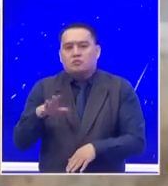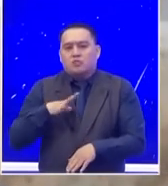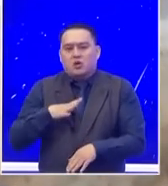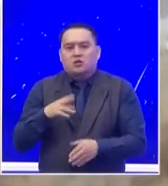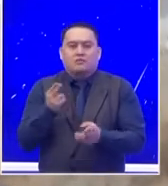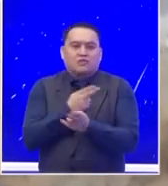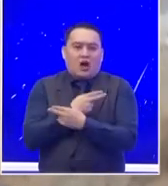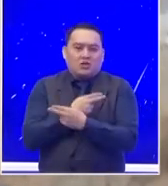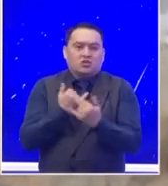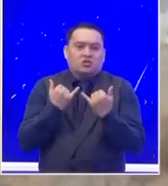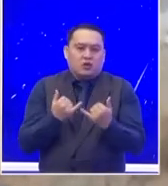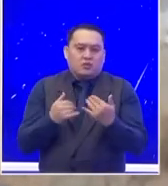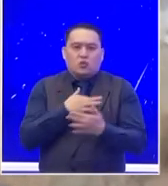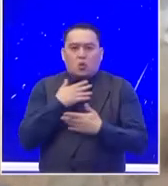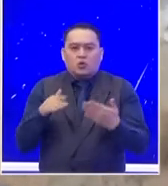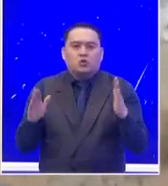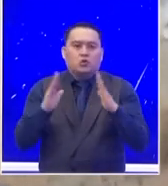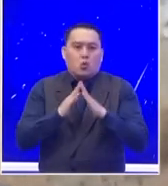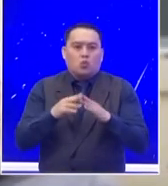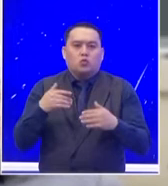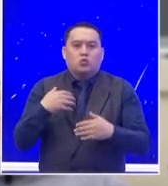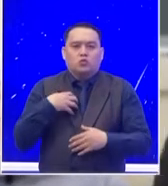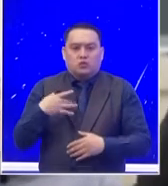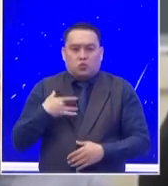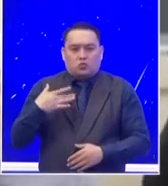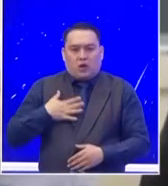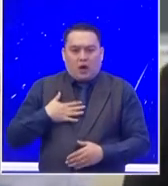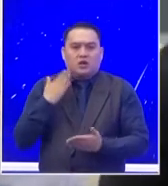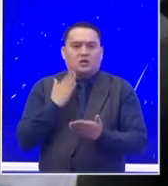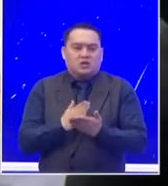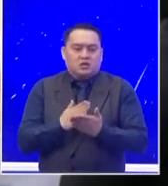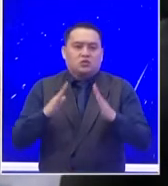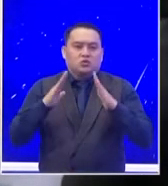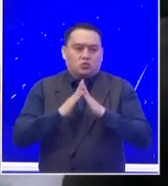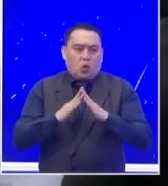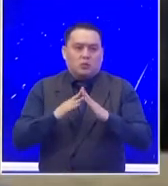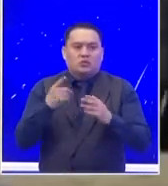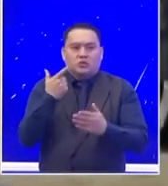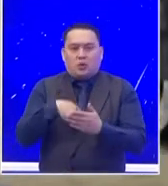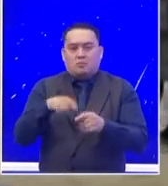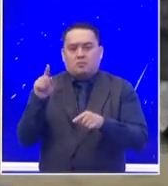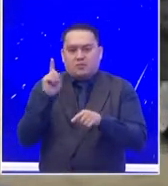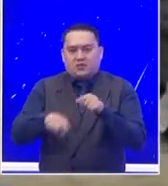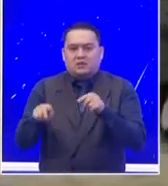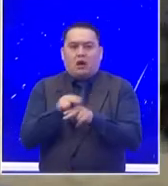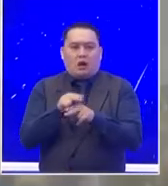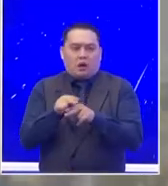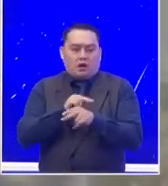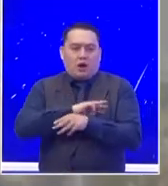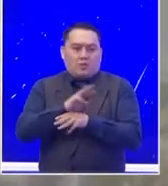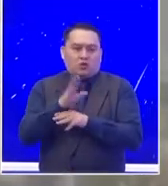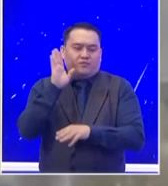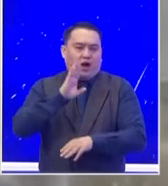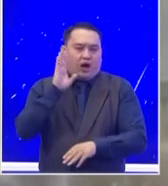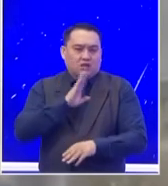дачным массивом. Теперь же многие дома узаконены и имеют статус ИЖС. Как быстро наладится ситуация с обеспечением